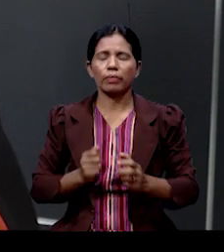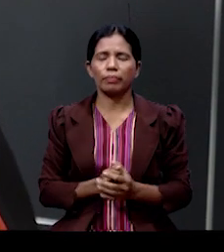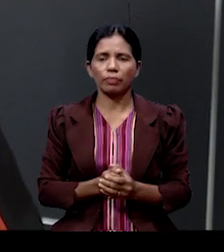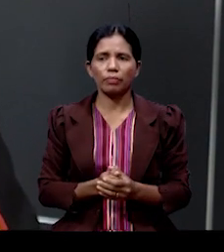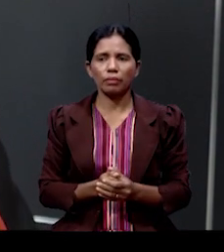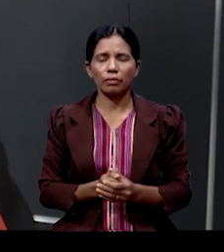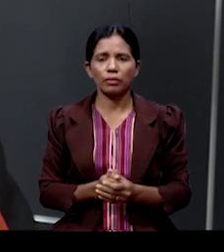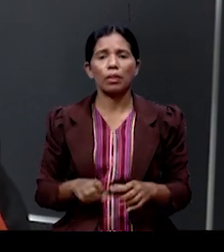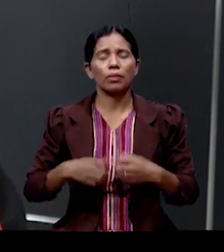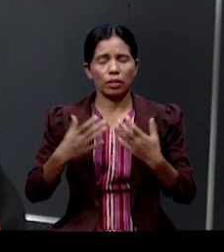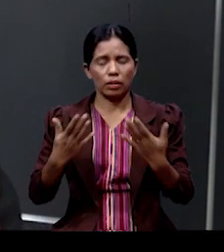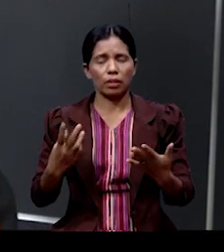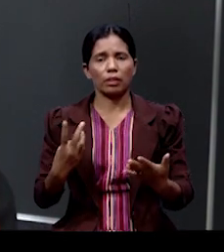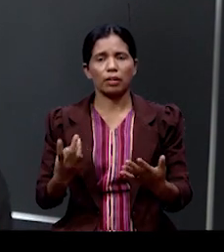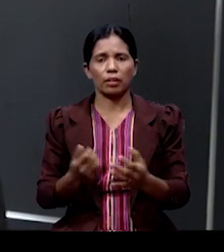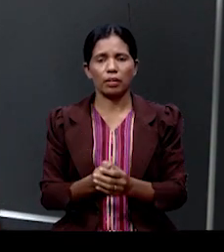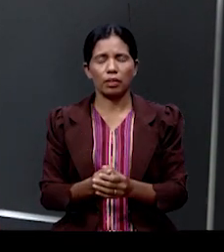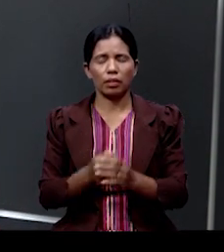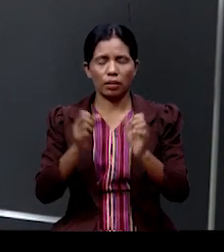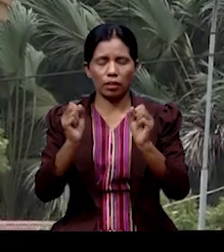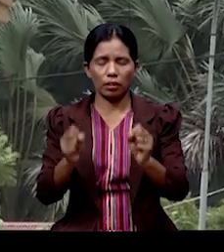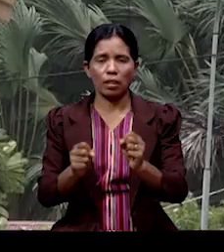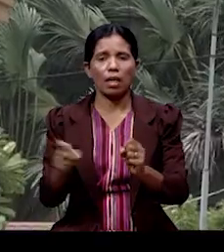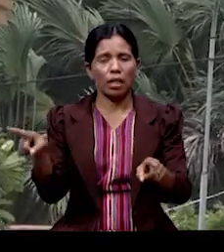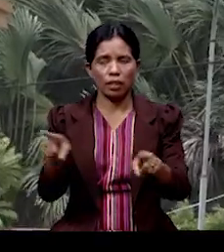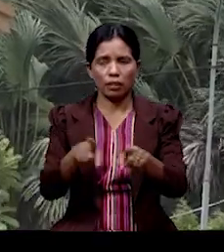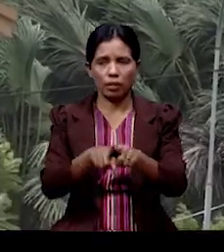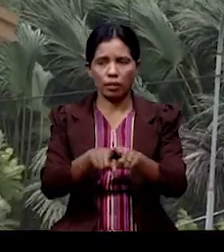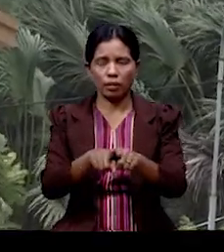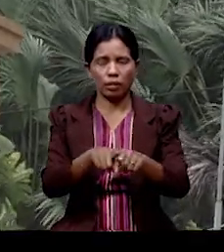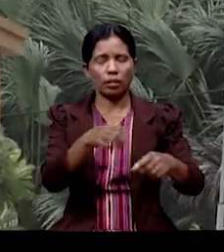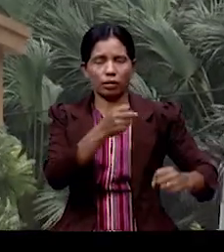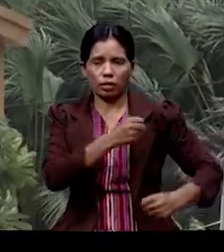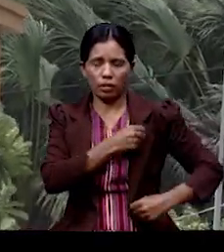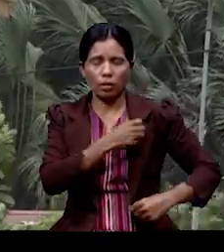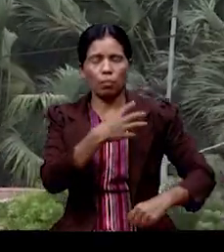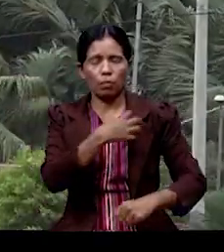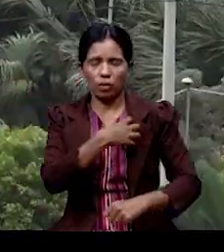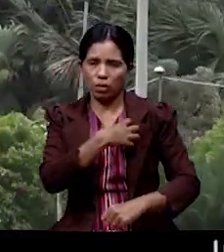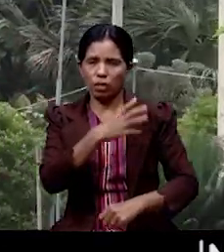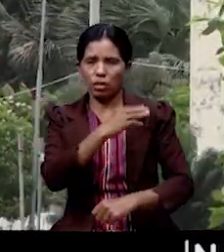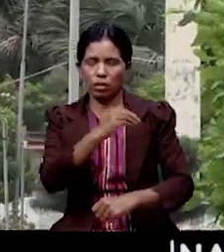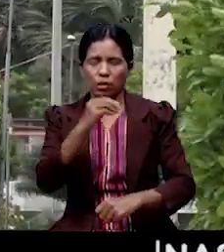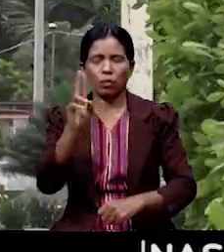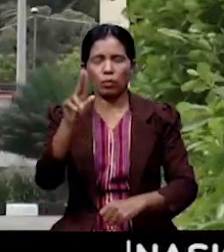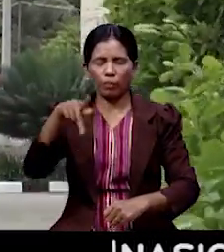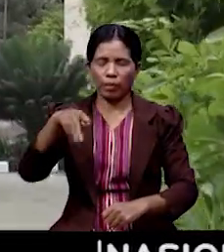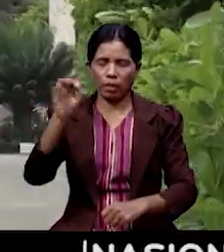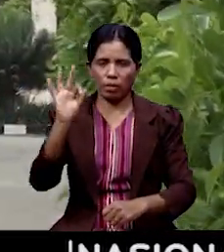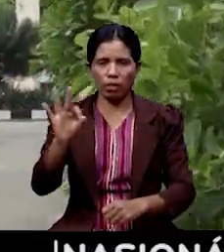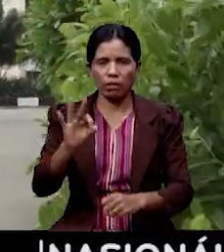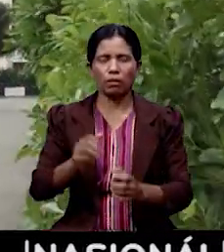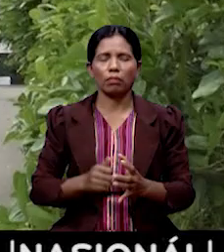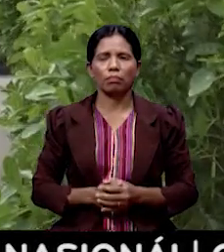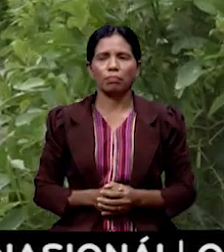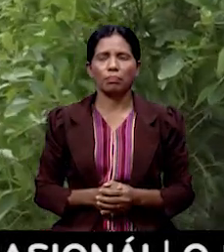Itu bagaimana caranya, tentu itu adalah urusannya militer, polisi dan UPF dan Pamtas nanti